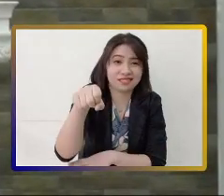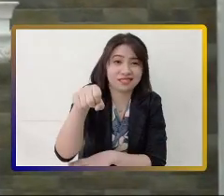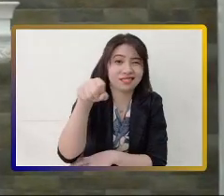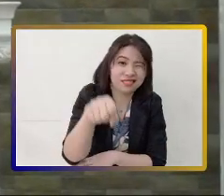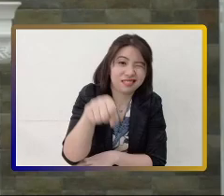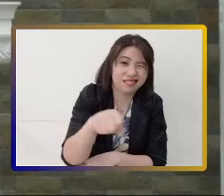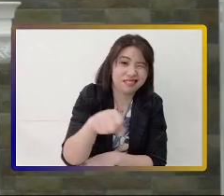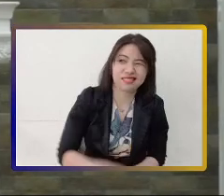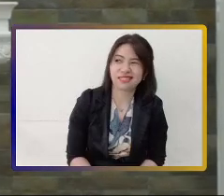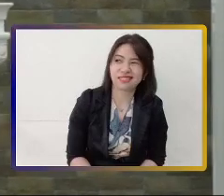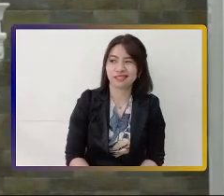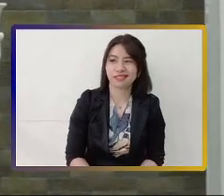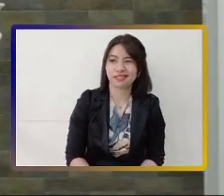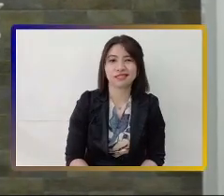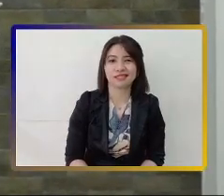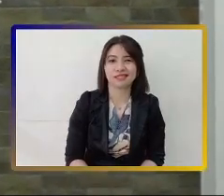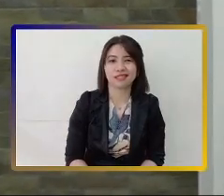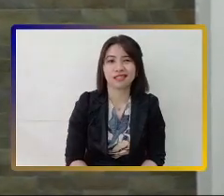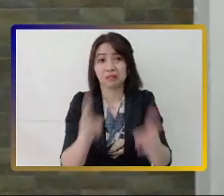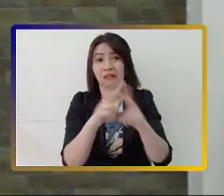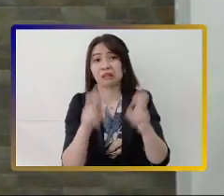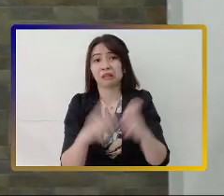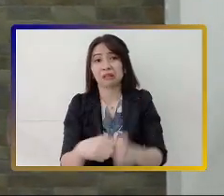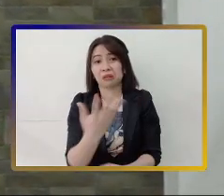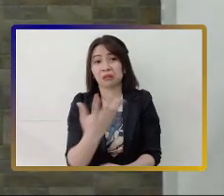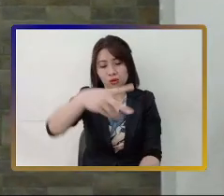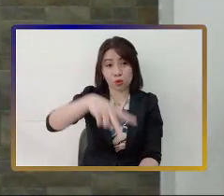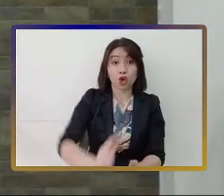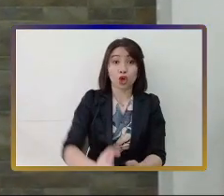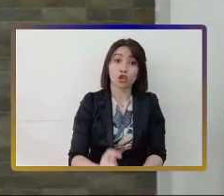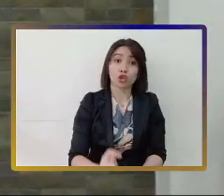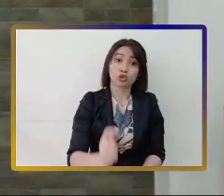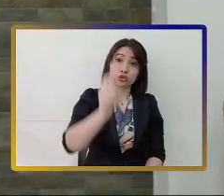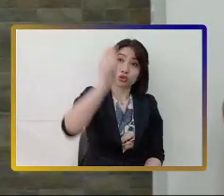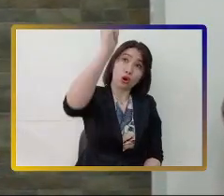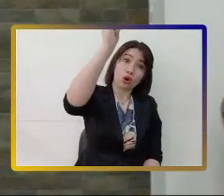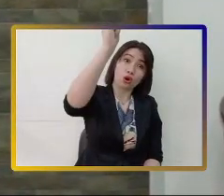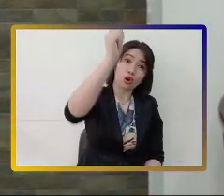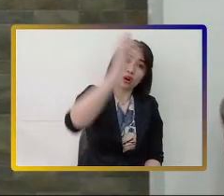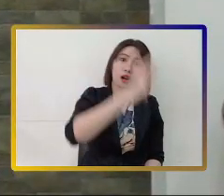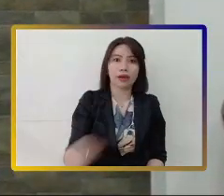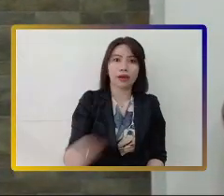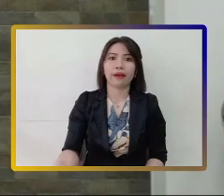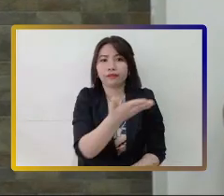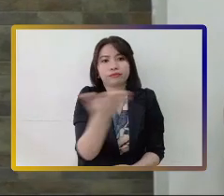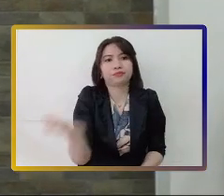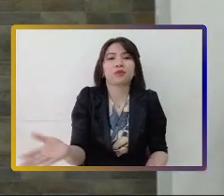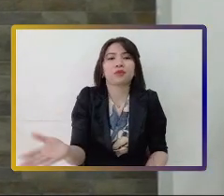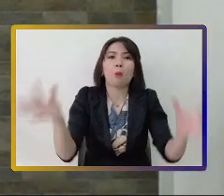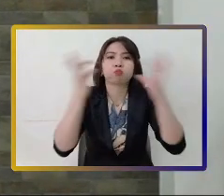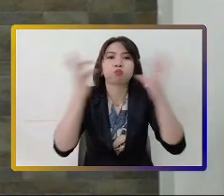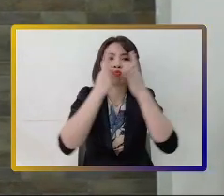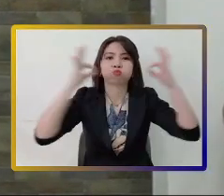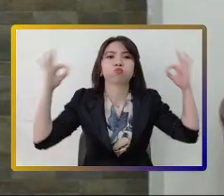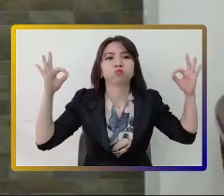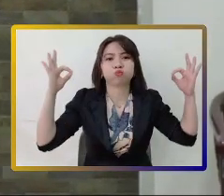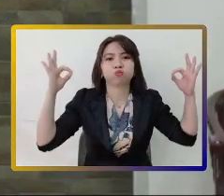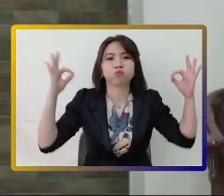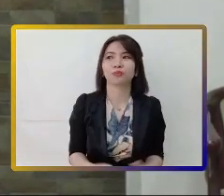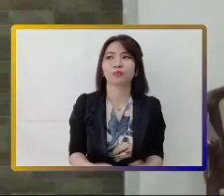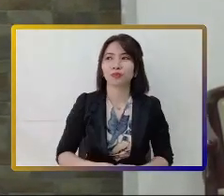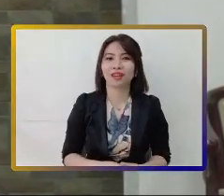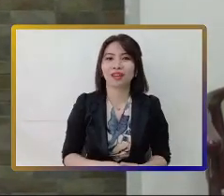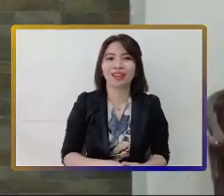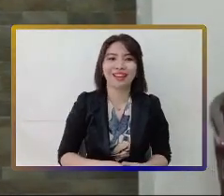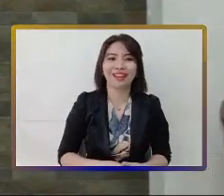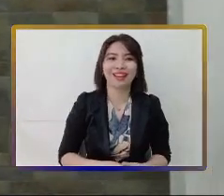Kahit na gaano kayo katangkad. Kasi pastor, hindi ako matangkad eh. Kasi pastor, mataba ako. Eh mataba ka na, pataba ka pa ng pataba. Eh, para kang bola sa kalsadang gumugulong.